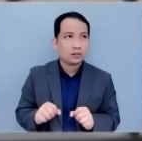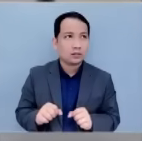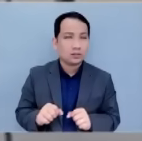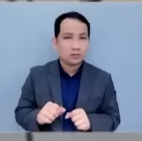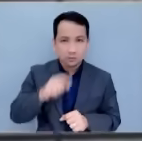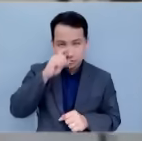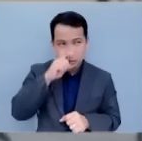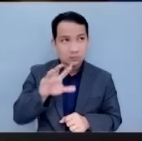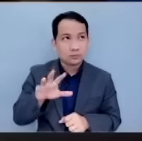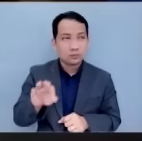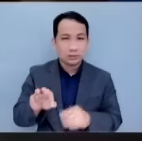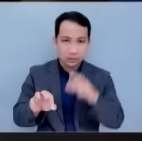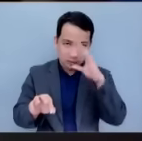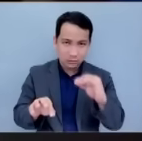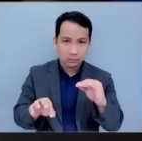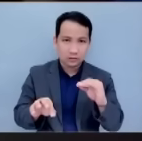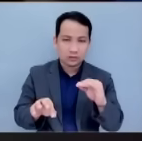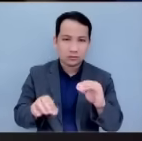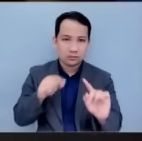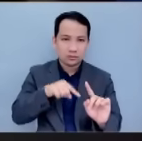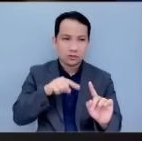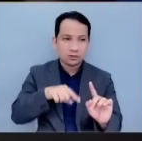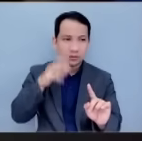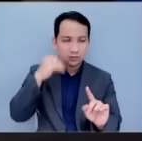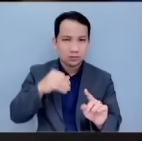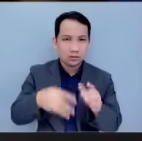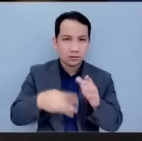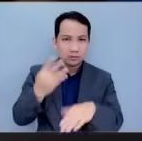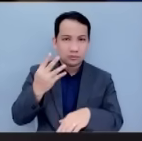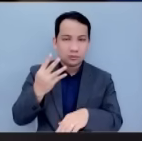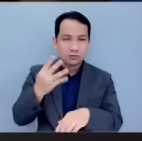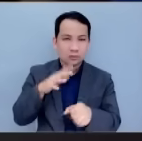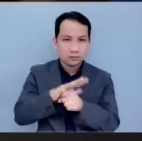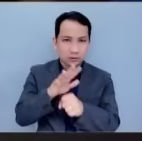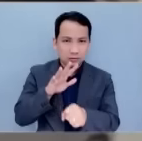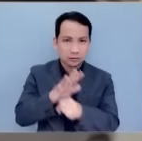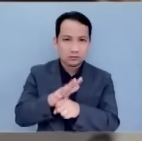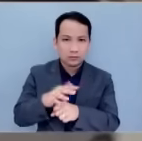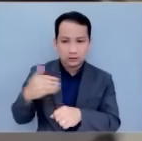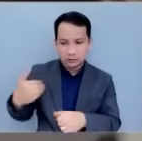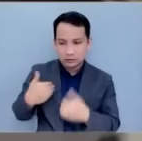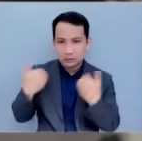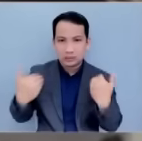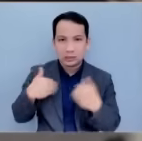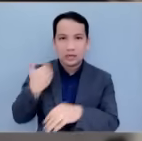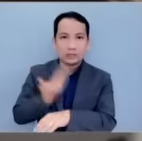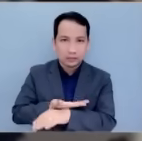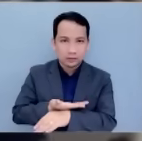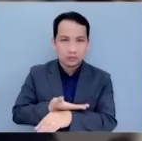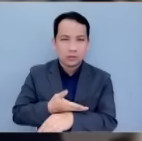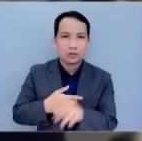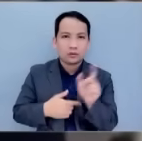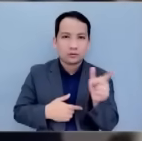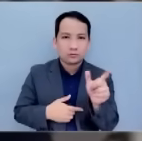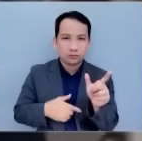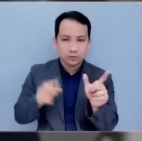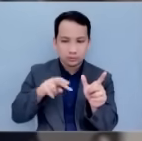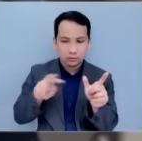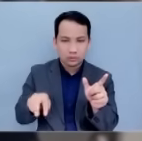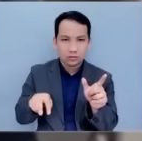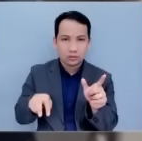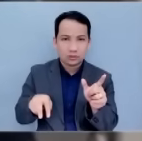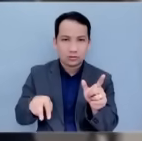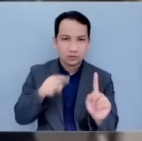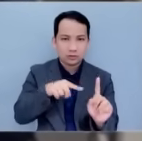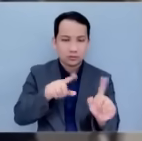na lalaki ang suspek sa 4 beses na panghahalay sa menor de edad niyang anak. 2022 nang matrace ang PNP ang isang litrato ng